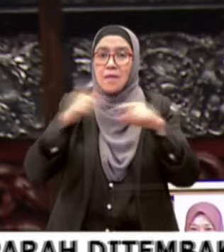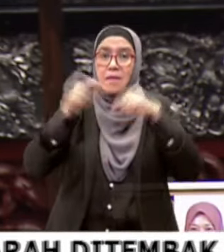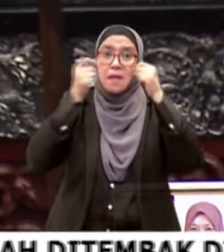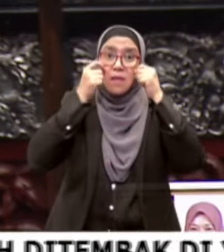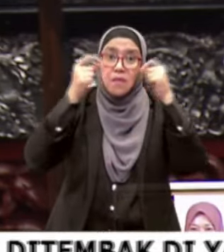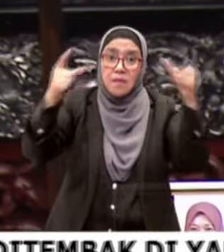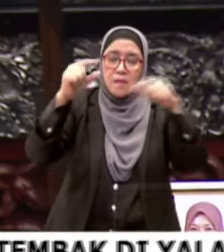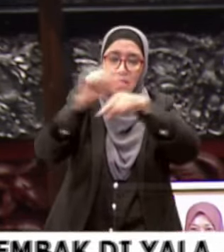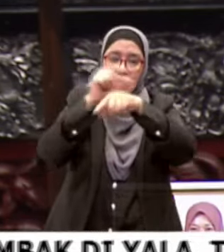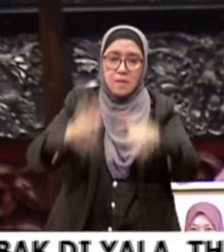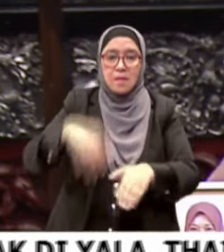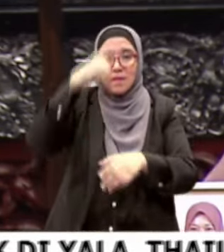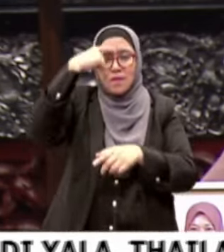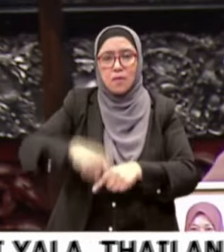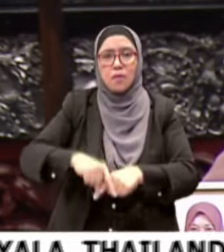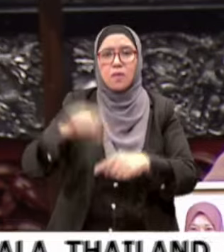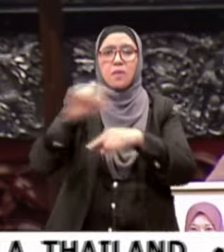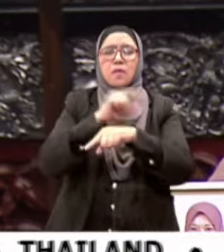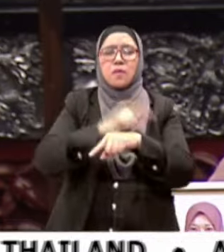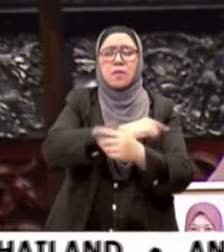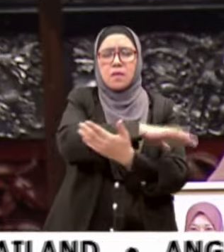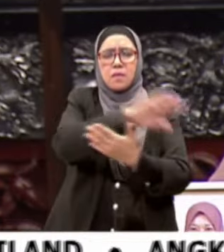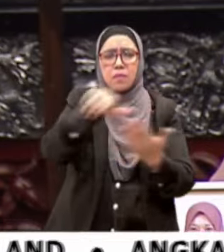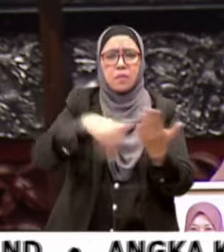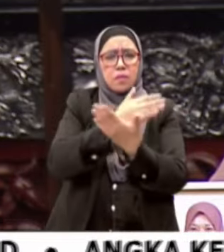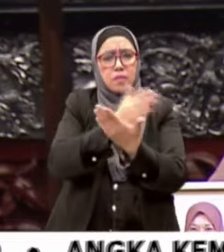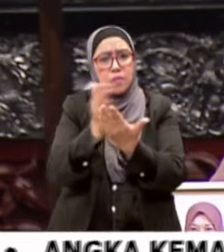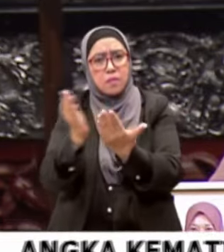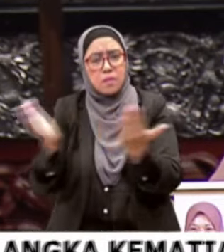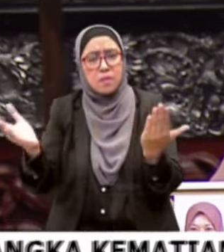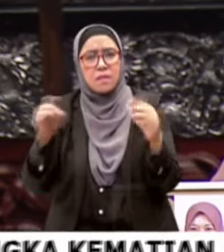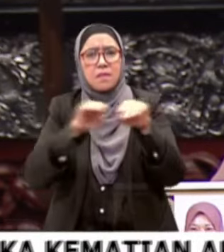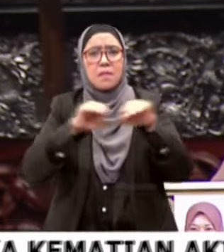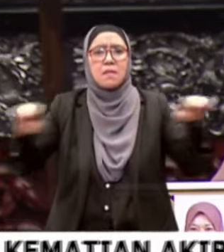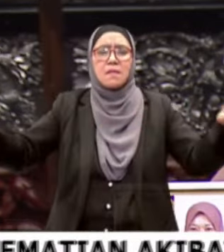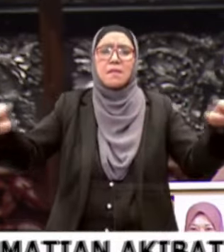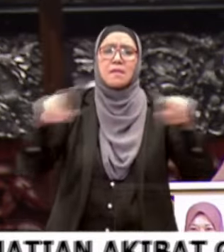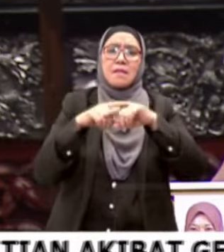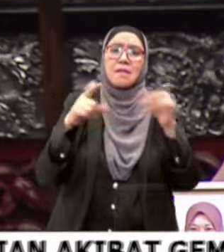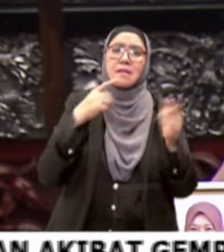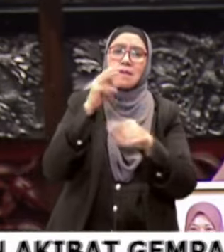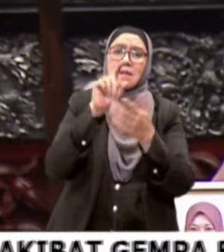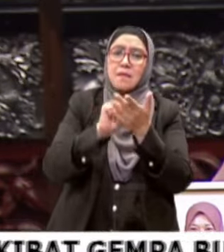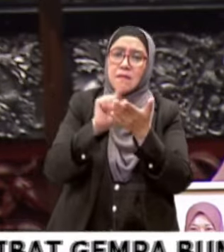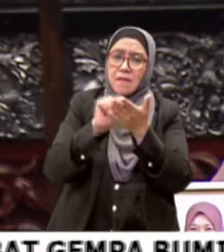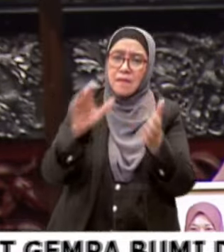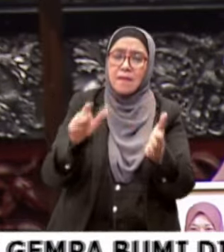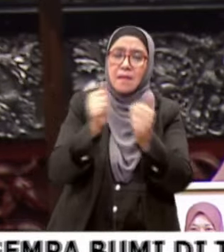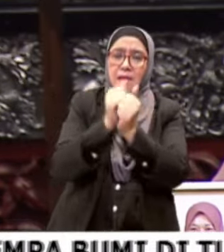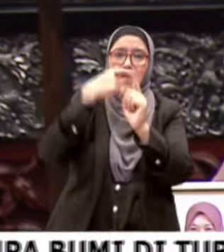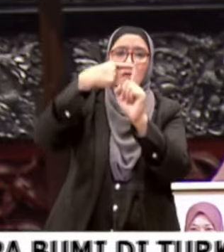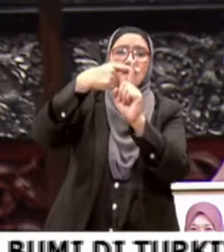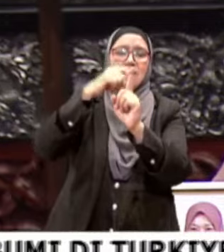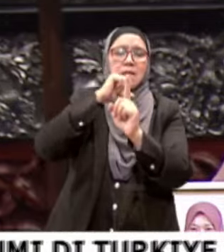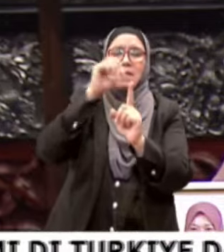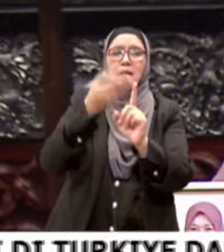platform komunikasi dengan postif dan tidak melanggar peruntukan undang-undang Setia